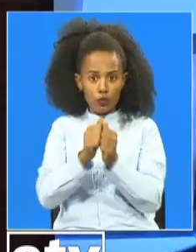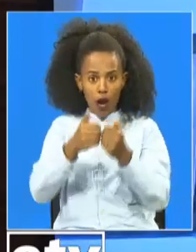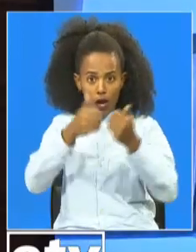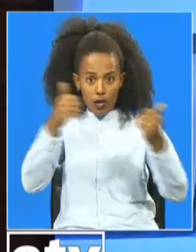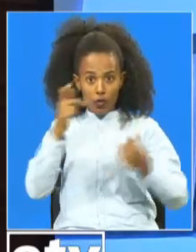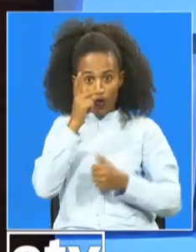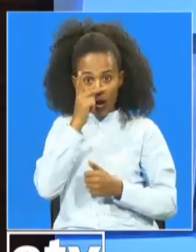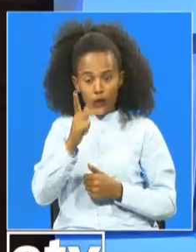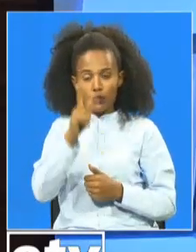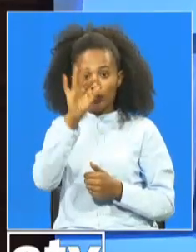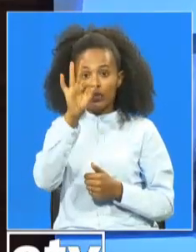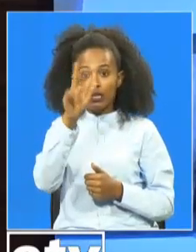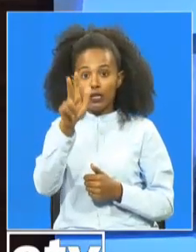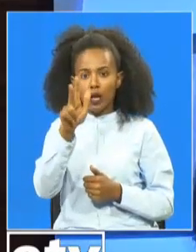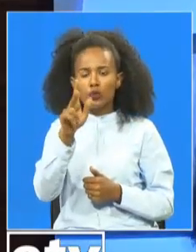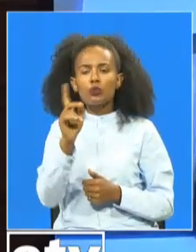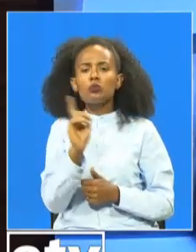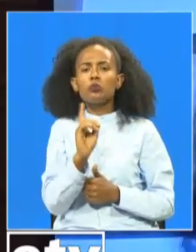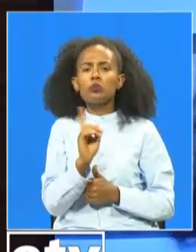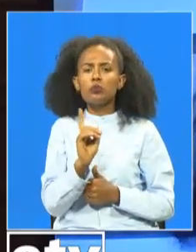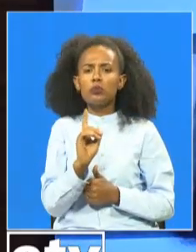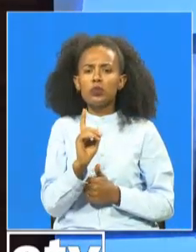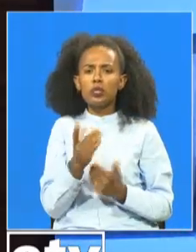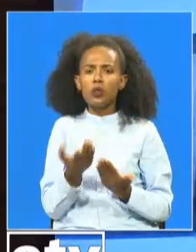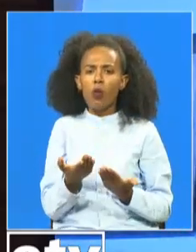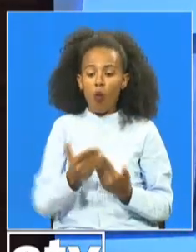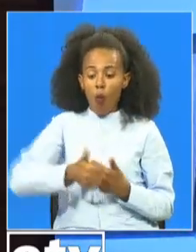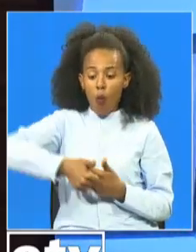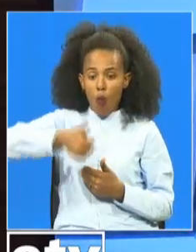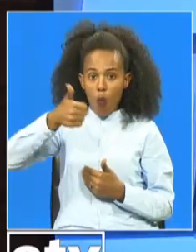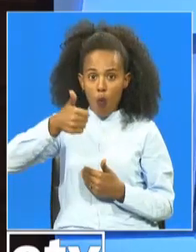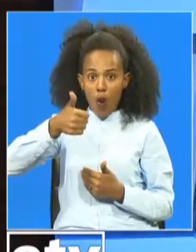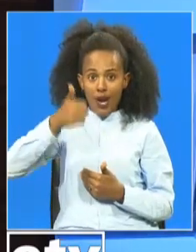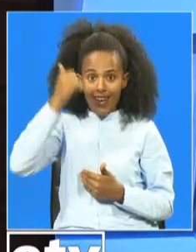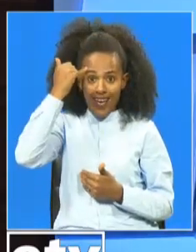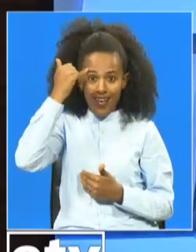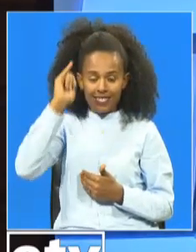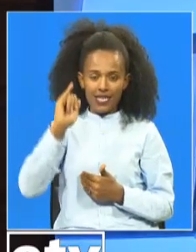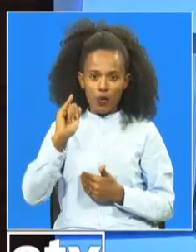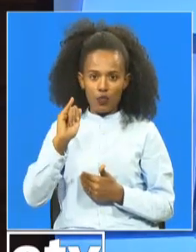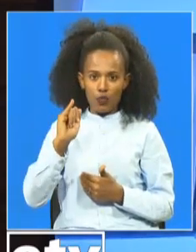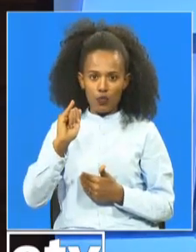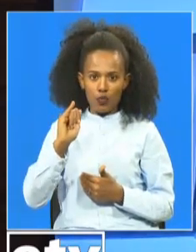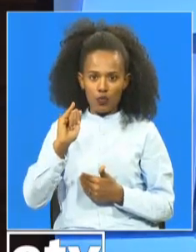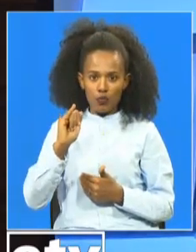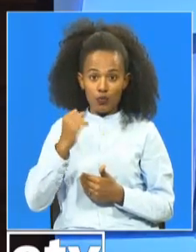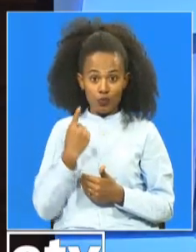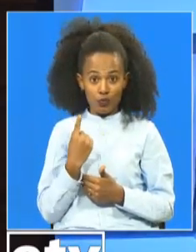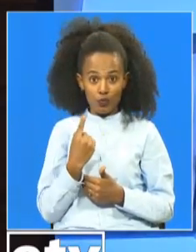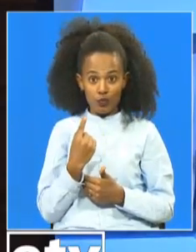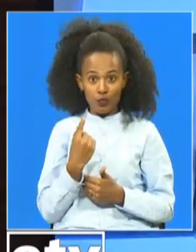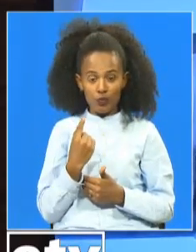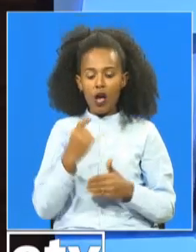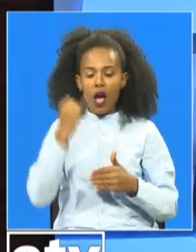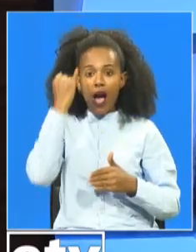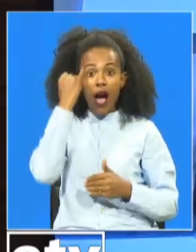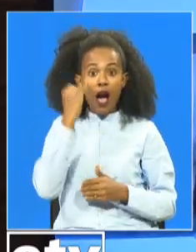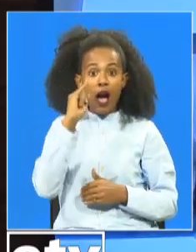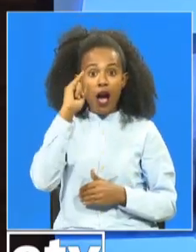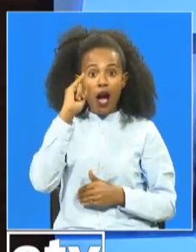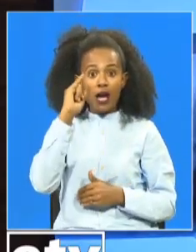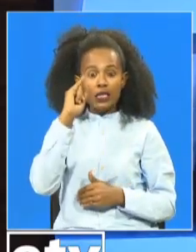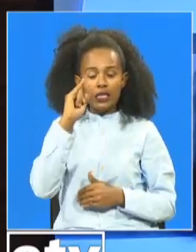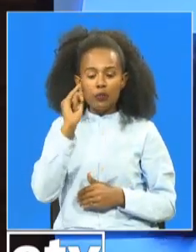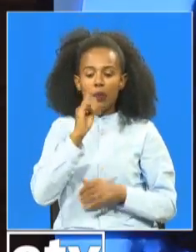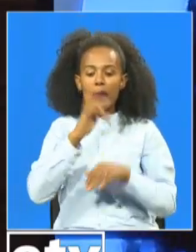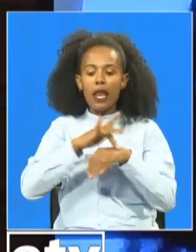አይቶ 93 ምንድን ነው ዋናው እንትኑ ሀሳቡ ኦኬ፣ ሀሳቡ